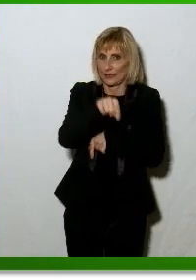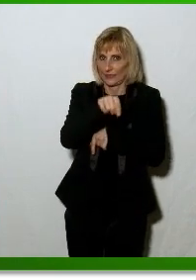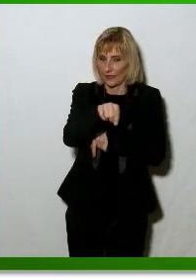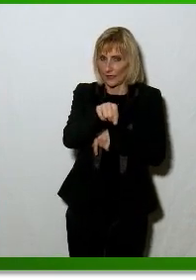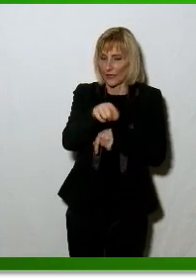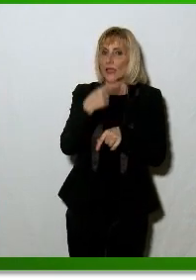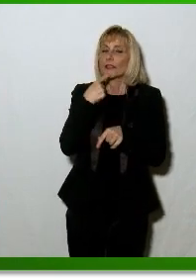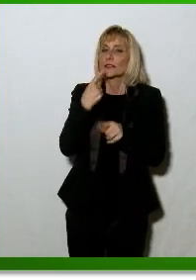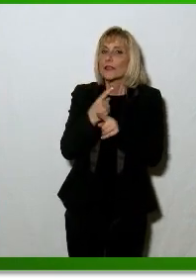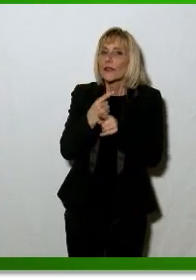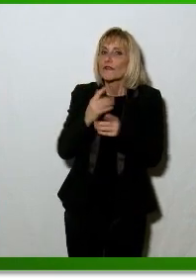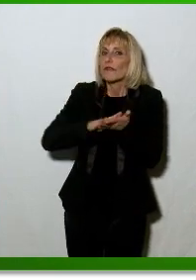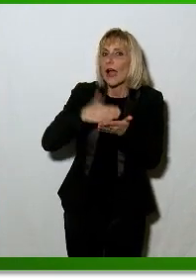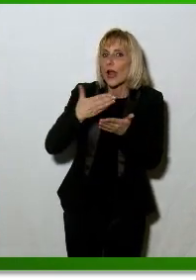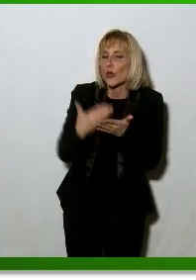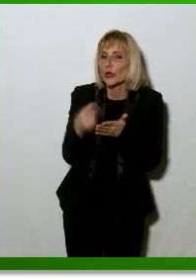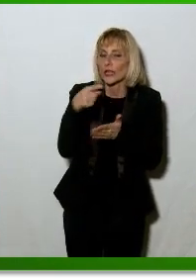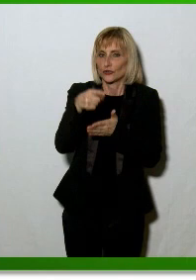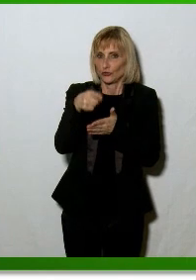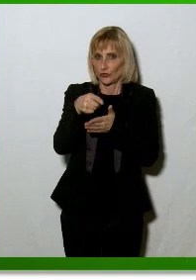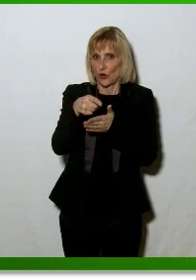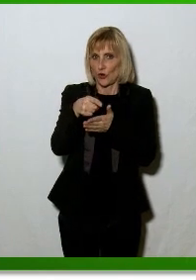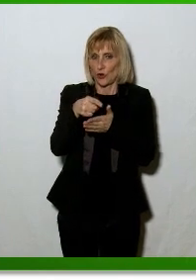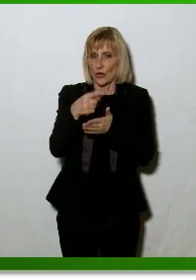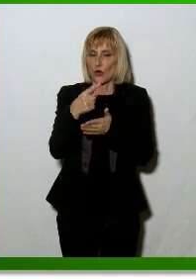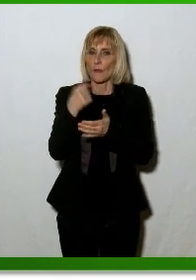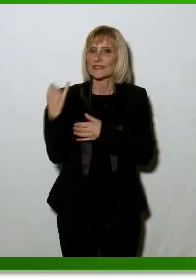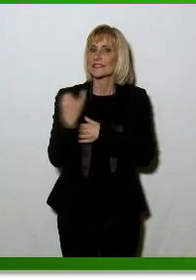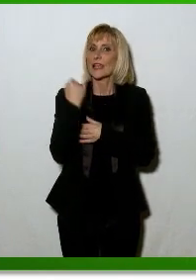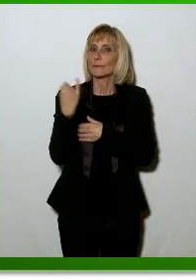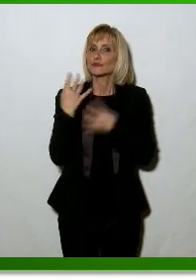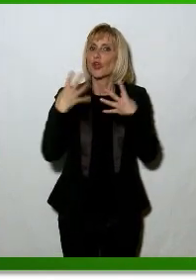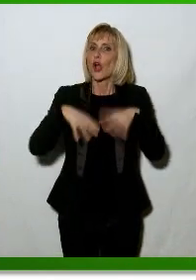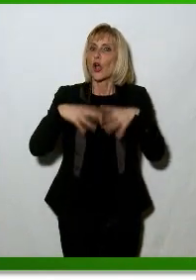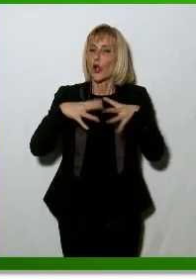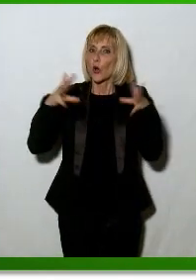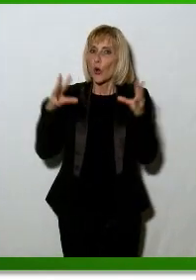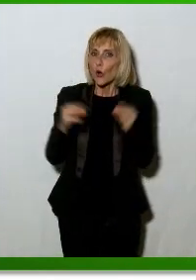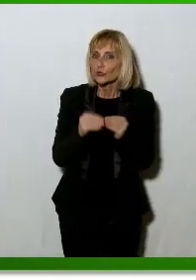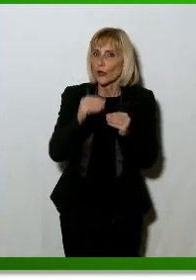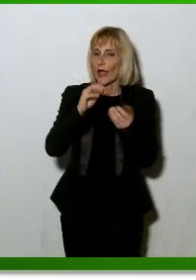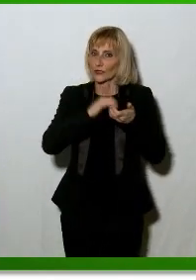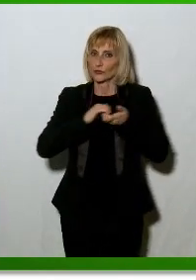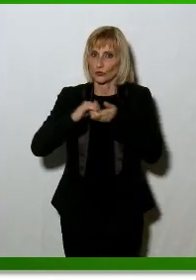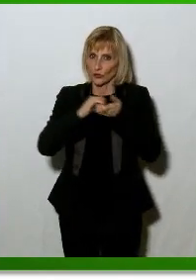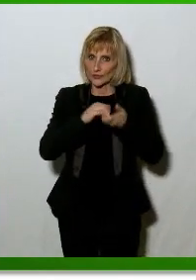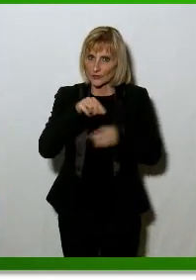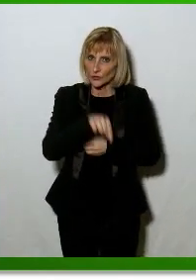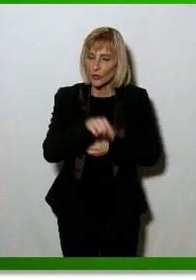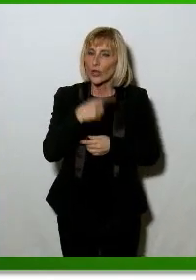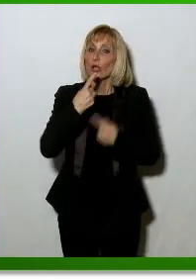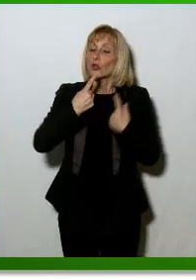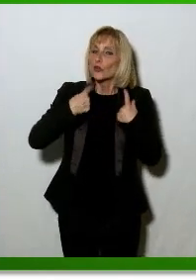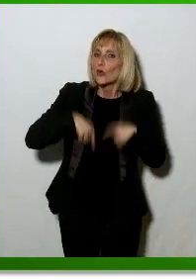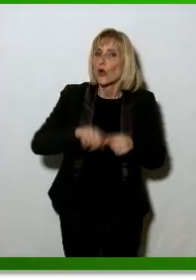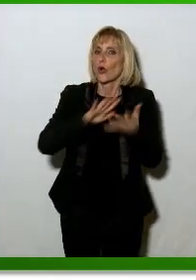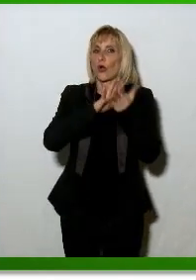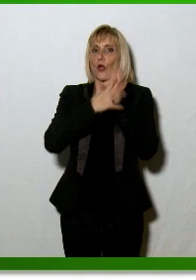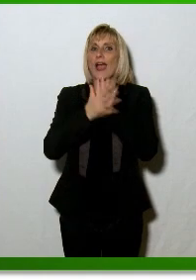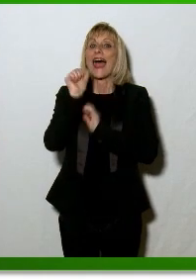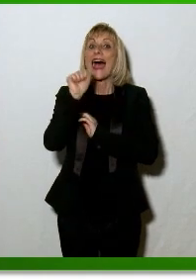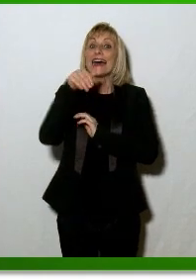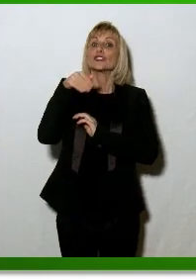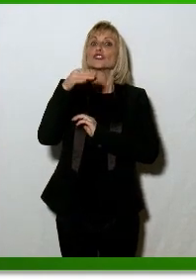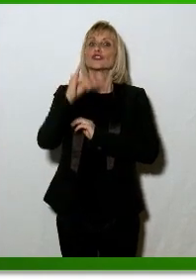longimano che non è più ormai un semplice organo consultivo dell'associazione ma siamo diventati